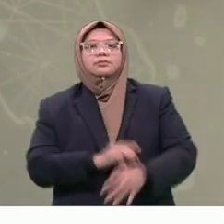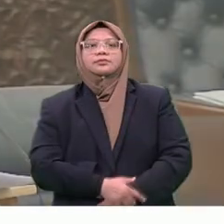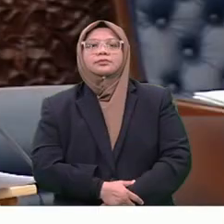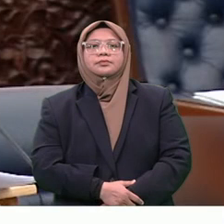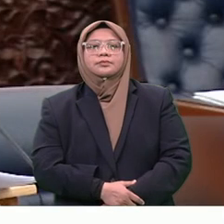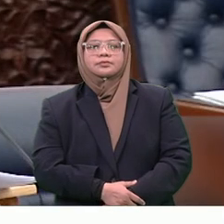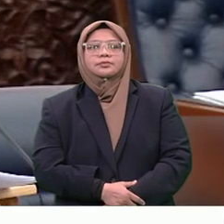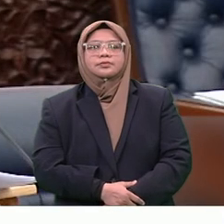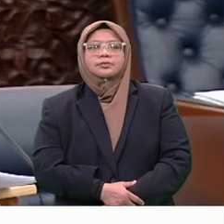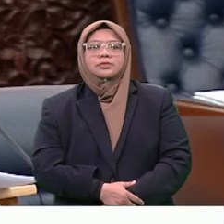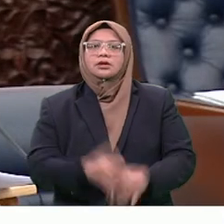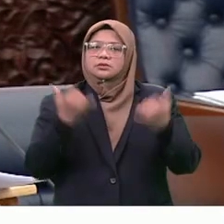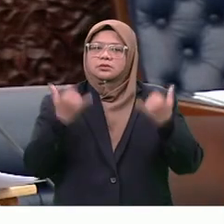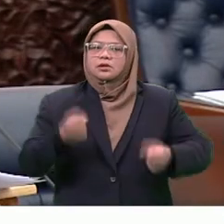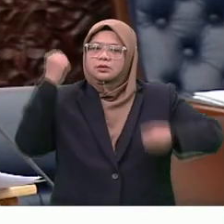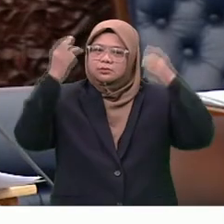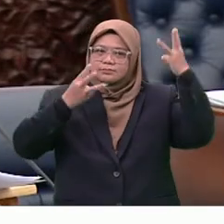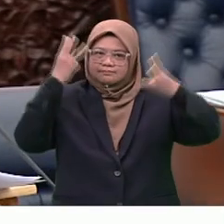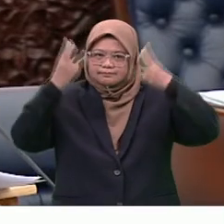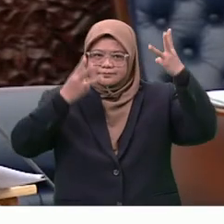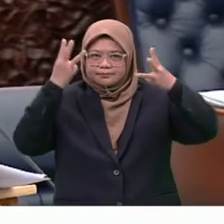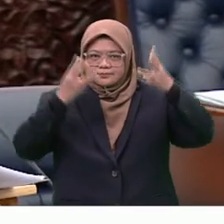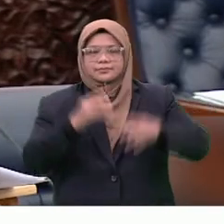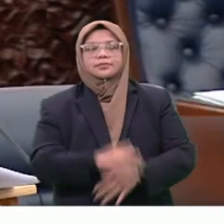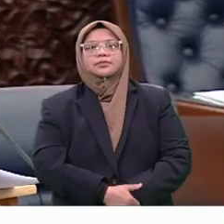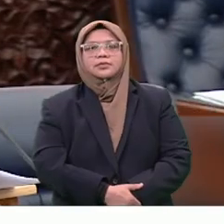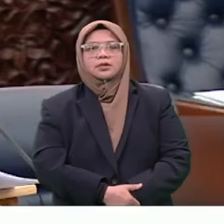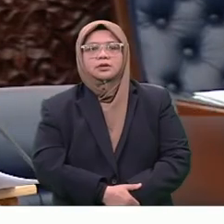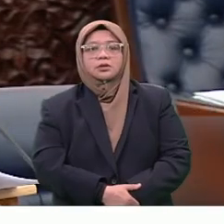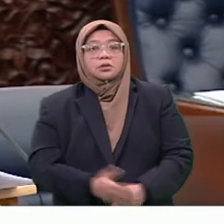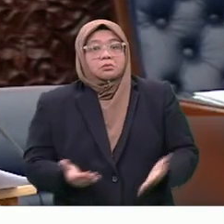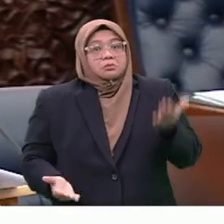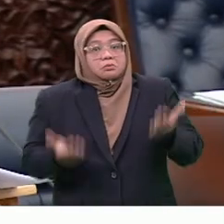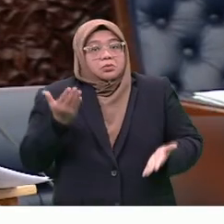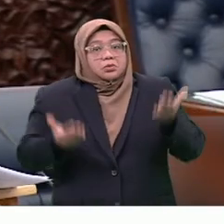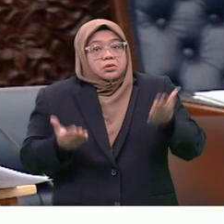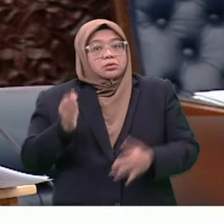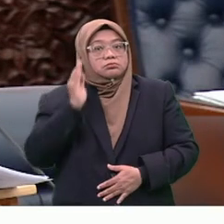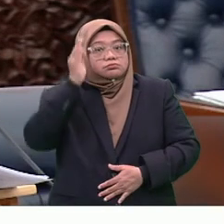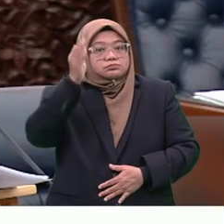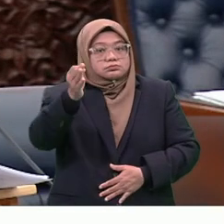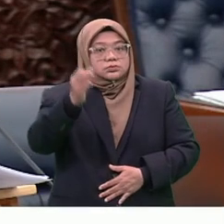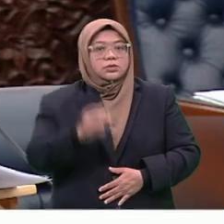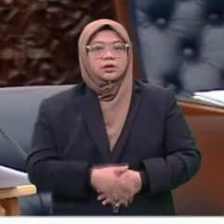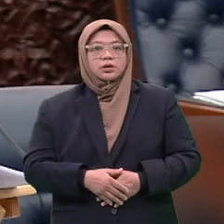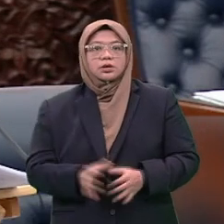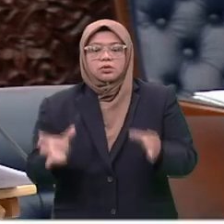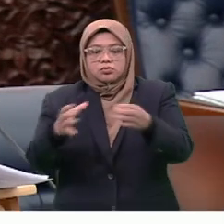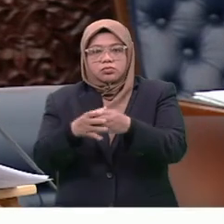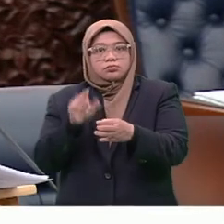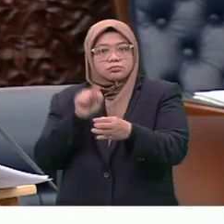yang membimbingkan kita adalah mungkin satu hari nanti gulungan di